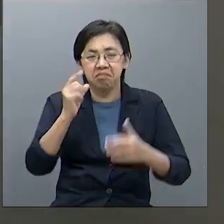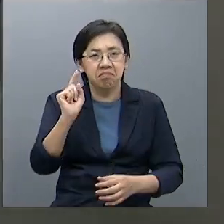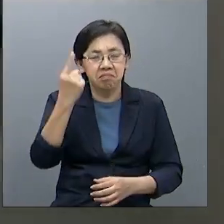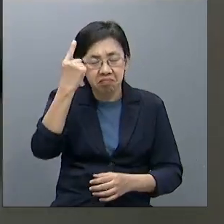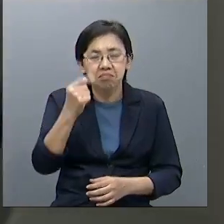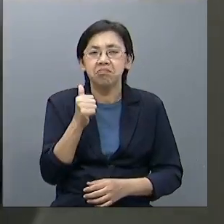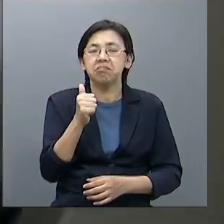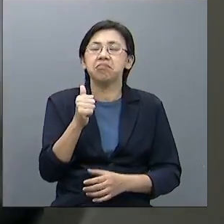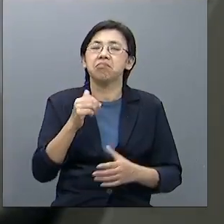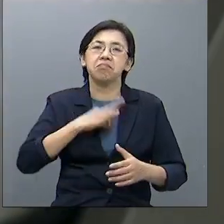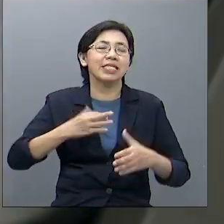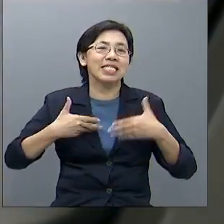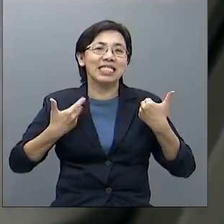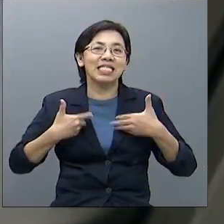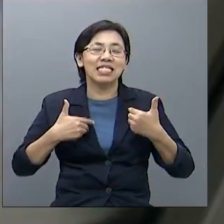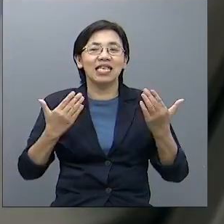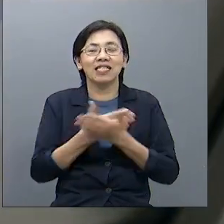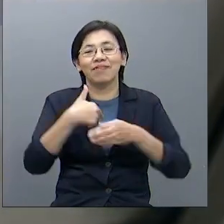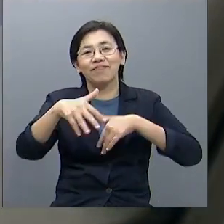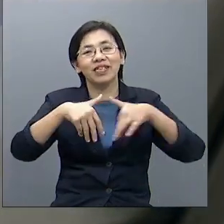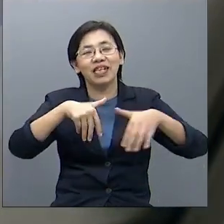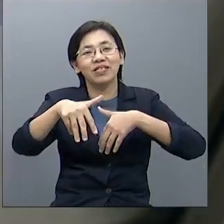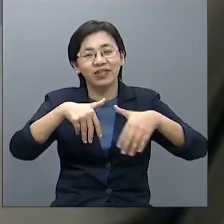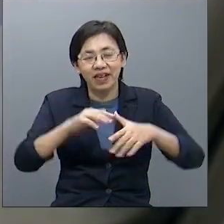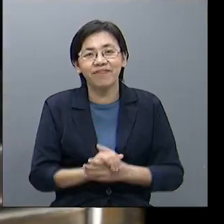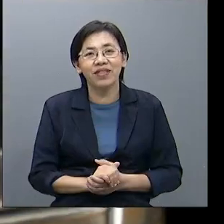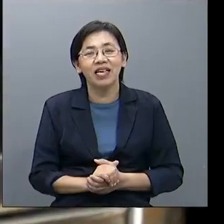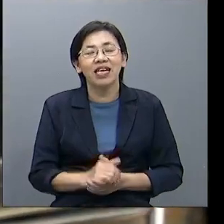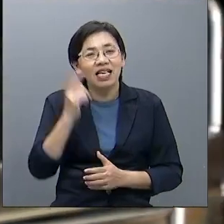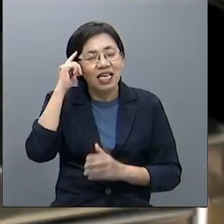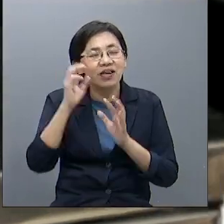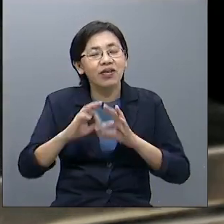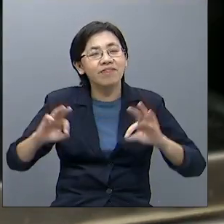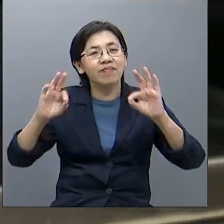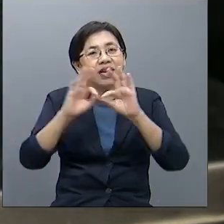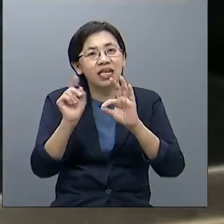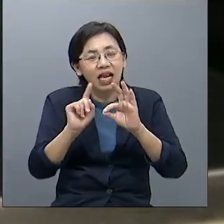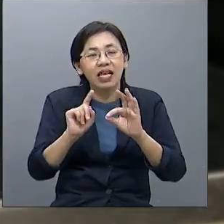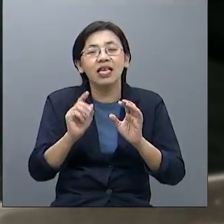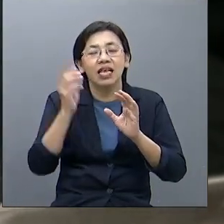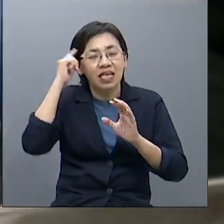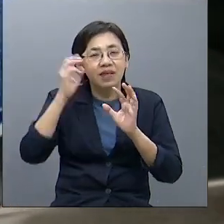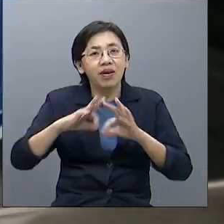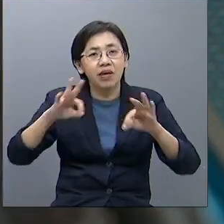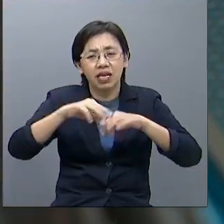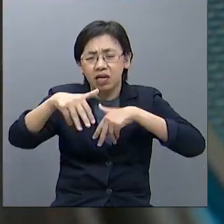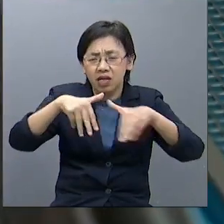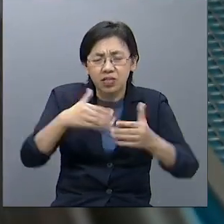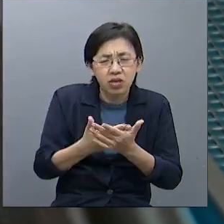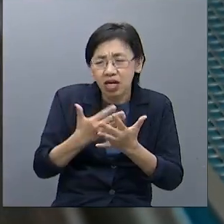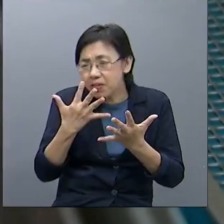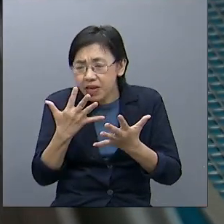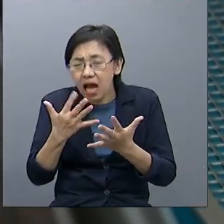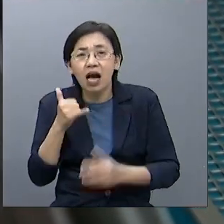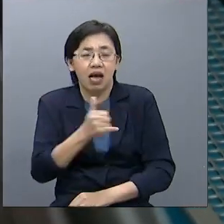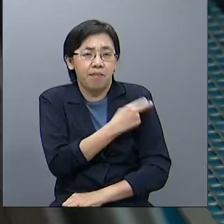าก็ดีใจหลายแทนประชาชนเพิ่นที่ว่าเพิ่นช่วยและเห็นความสำคัญของประชาชนที่บ่มีเงินไขเฮาก็สามารถใช้เครื่องอุป